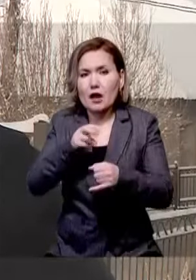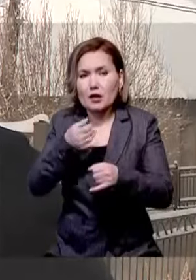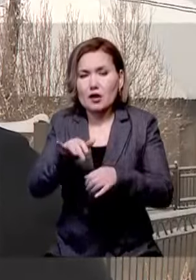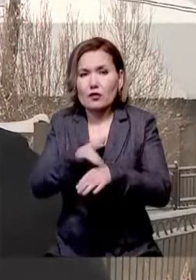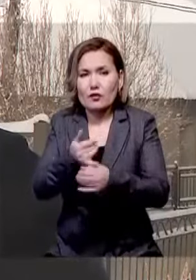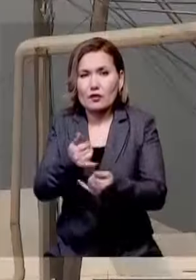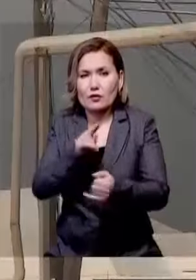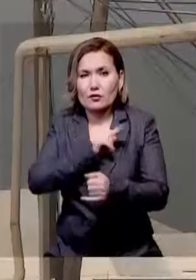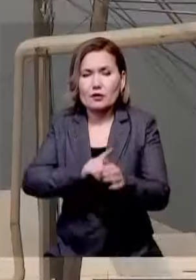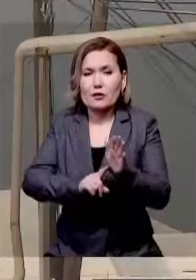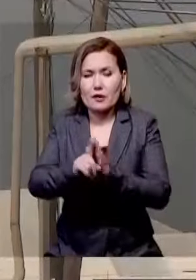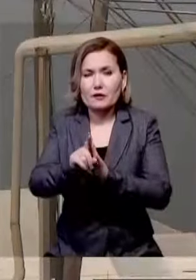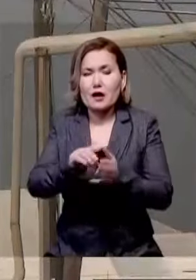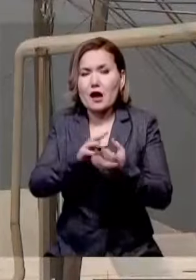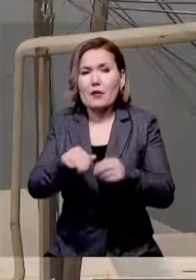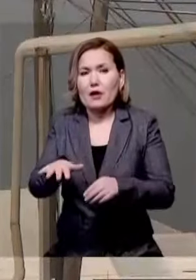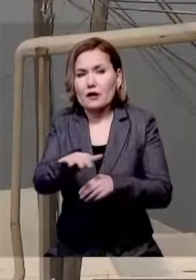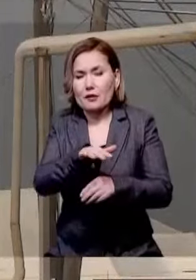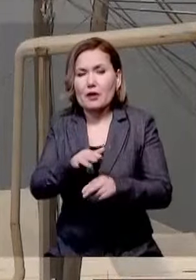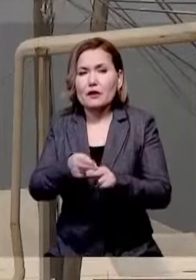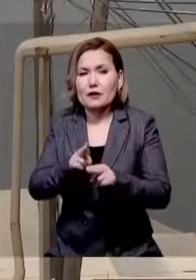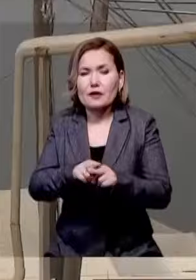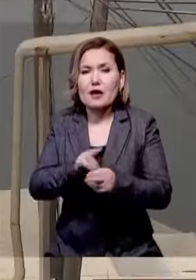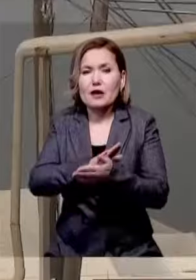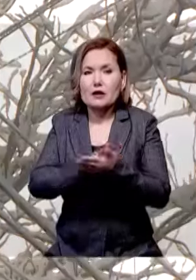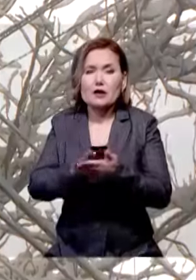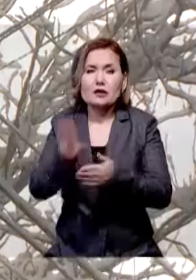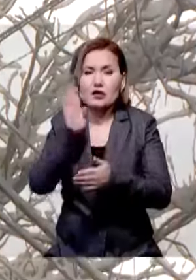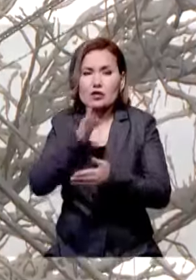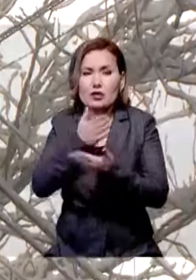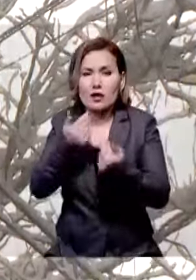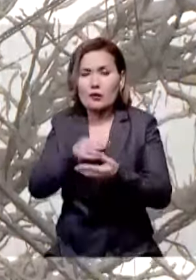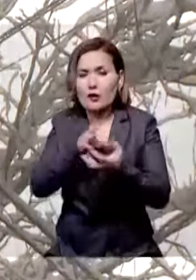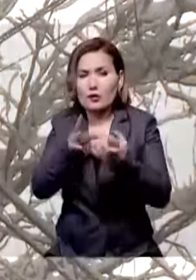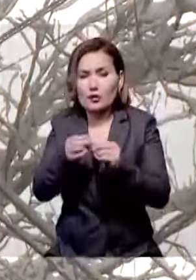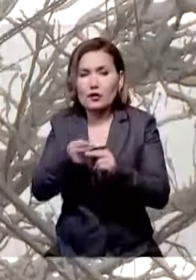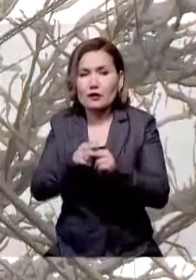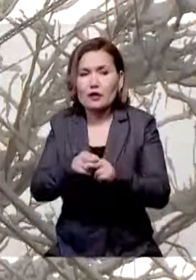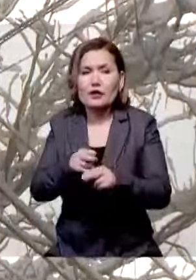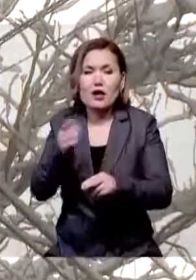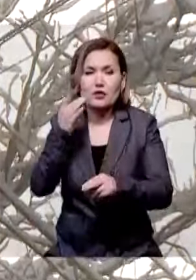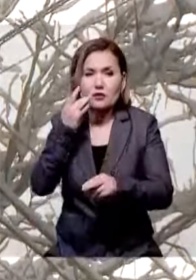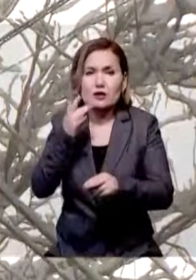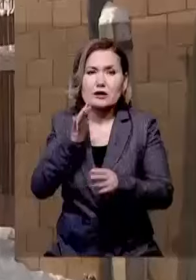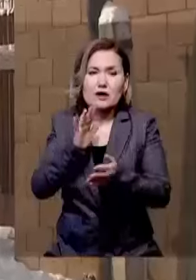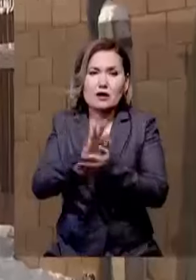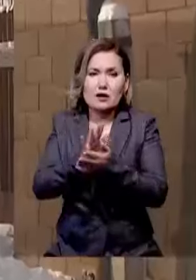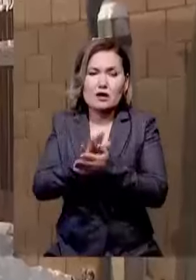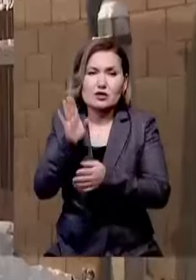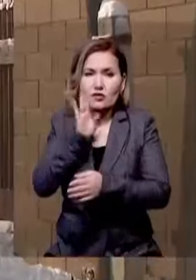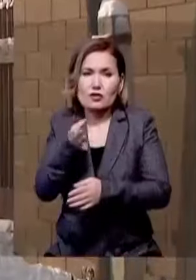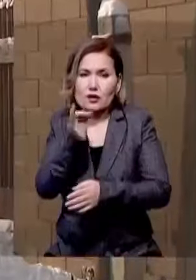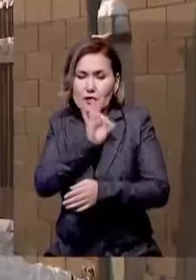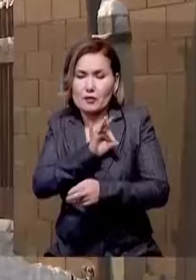көрсете бастады. Бау-бақша тұрғындарының тағы бір проблемасы таза ауыз су. Қазір тау суын қолданады. Ол аязда қатып қалады, жаз болса жетпейді